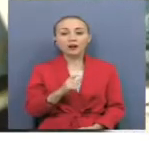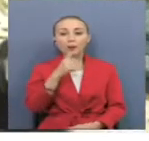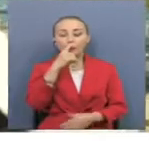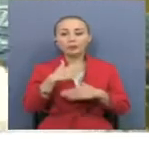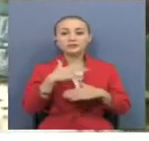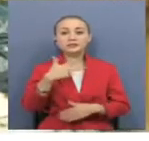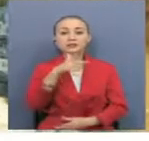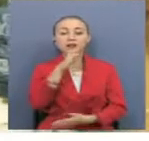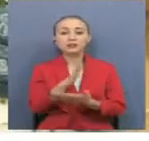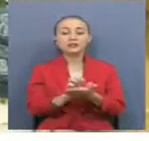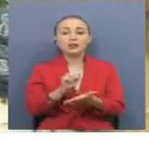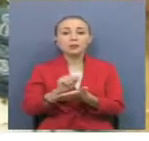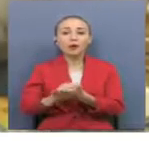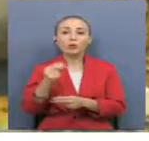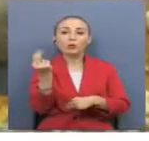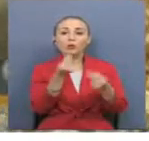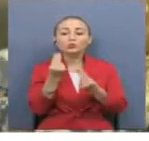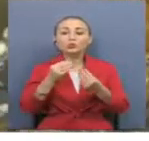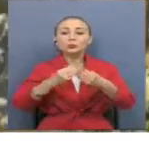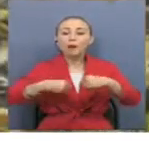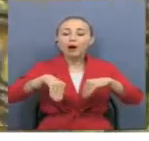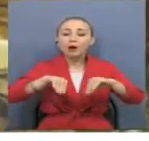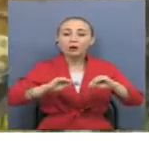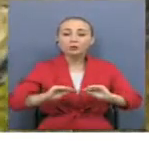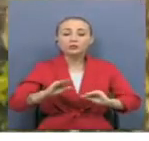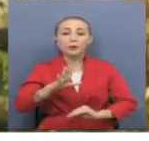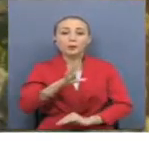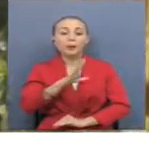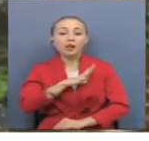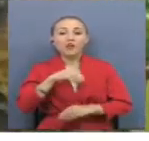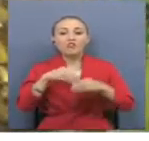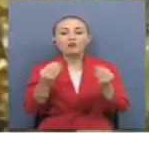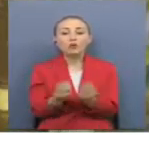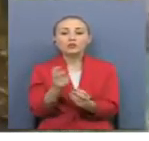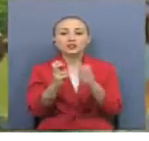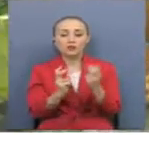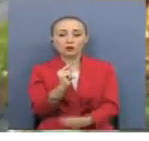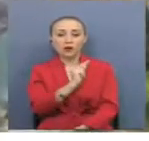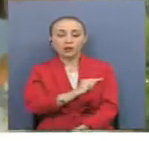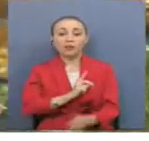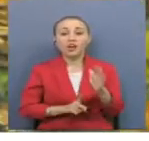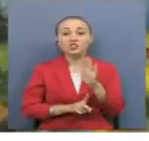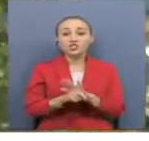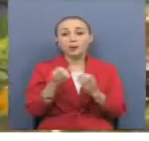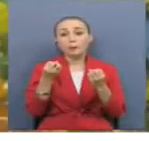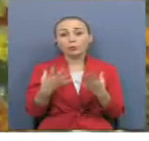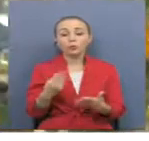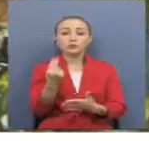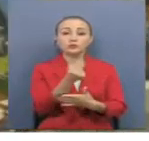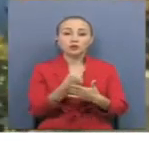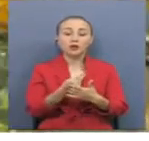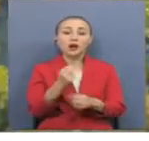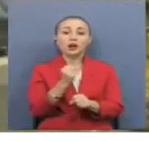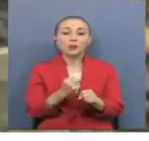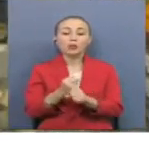фарфорға көркем сурет салумен айналысады. Ол Көкшетау фарфор зауытында бетке ұстар суретші болған. Алғашында жайғана көркем суретпен айналысқан